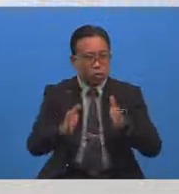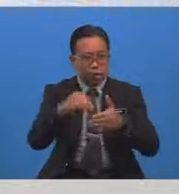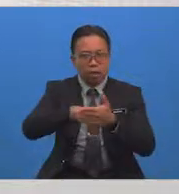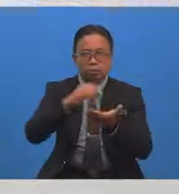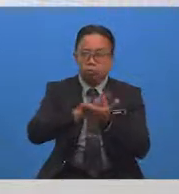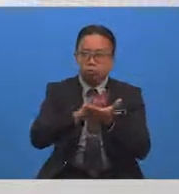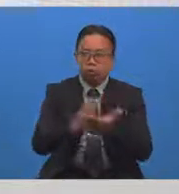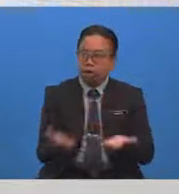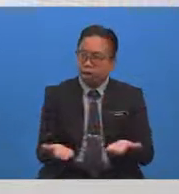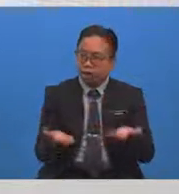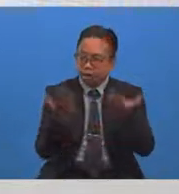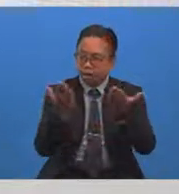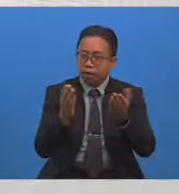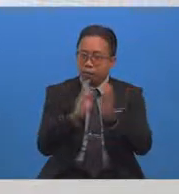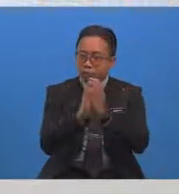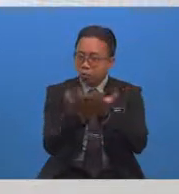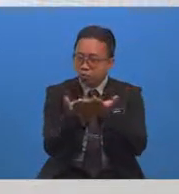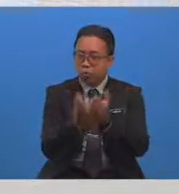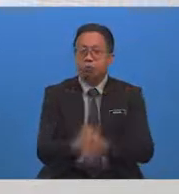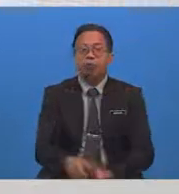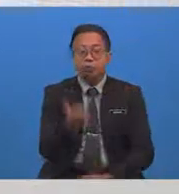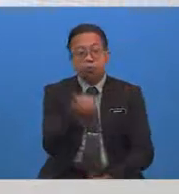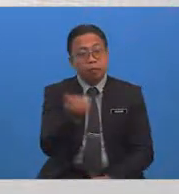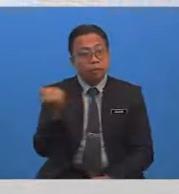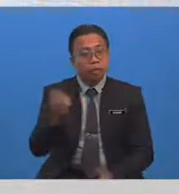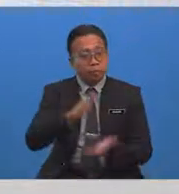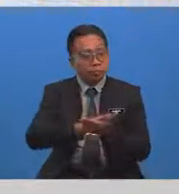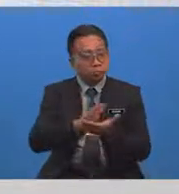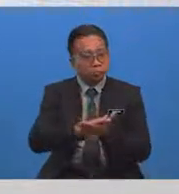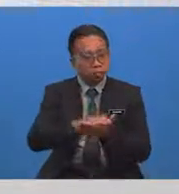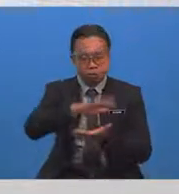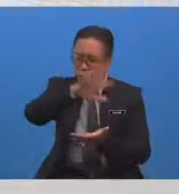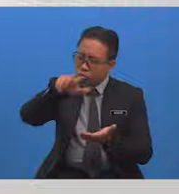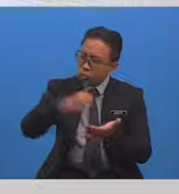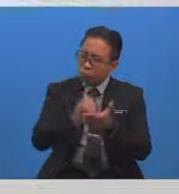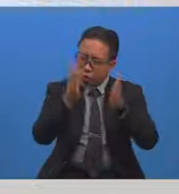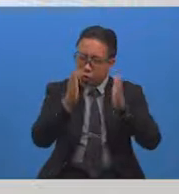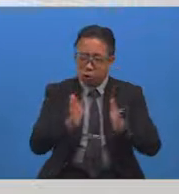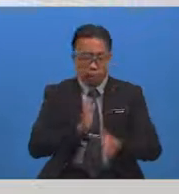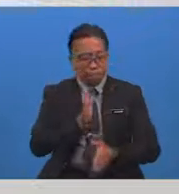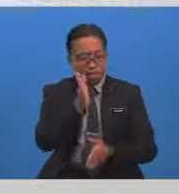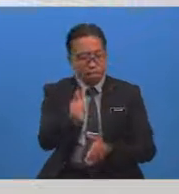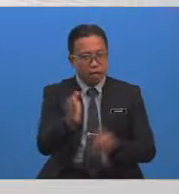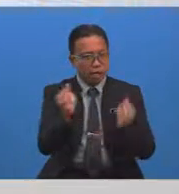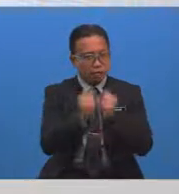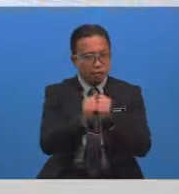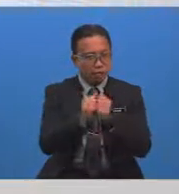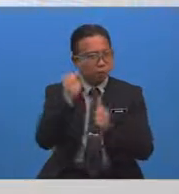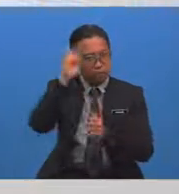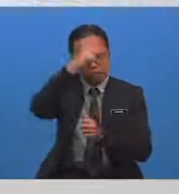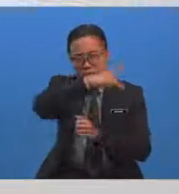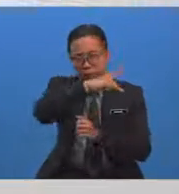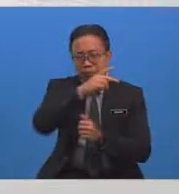buku dan peralatan sekolah warga sekolah bangga dan gembira karena sikap kerajinan murid-muridnya